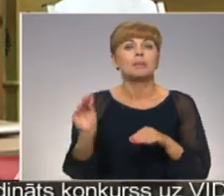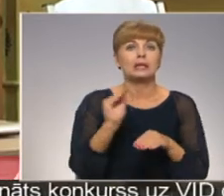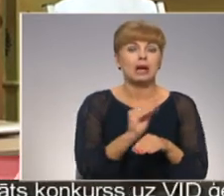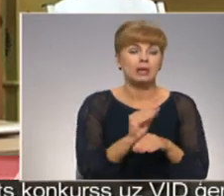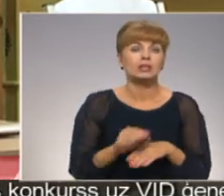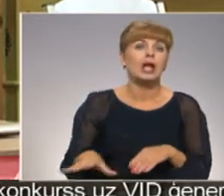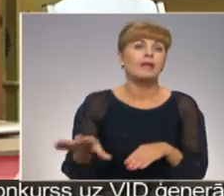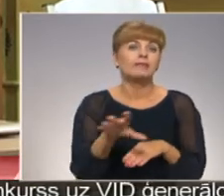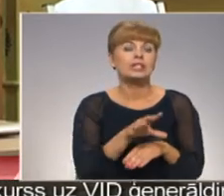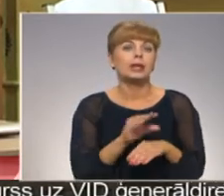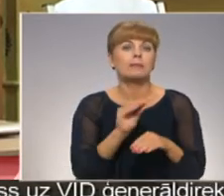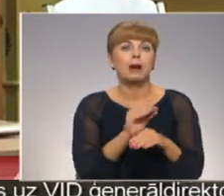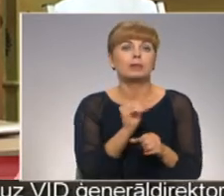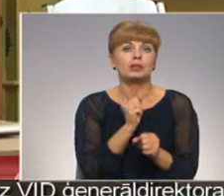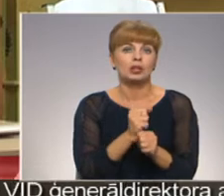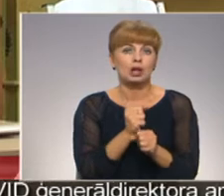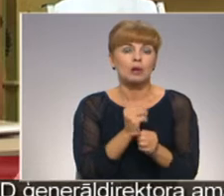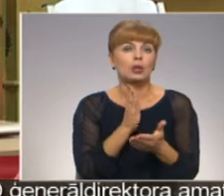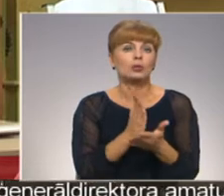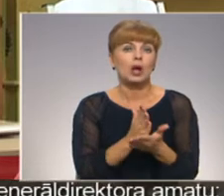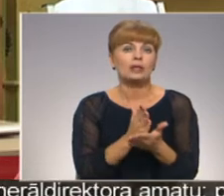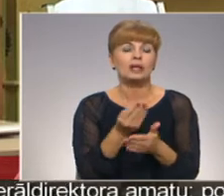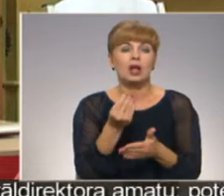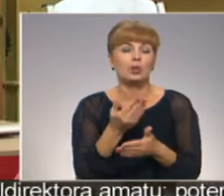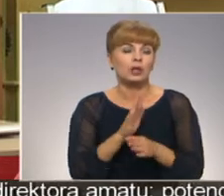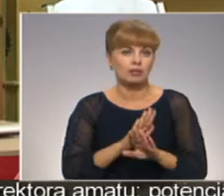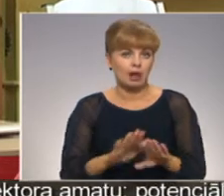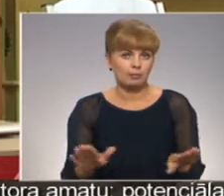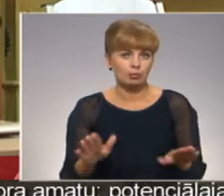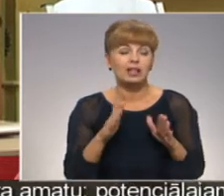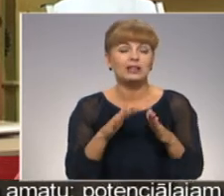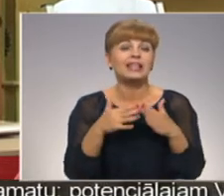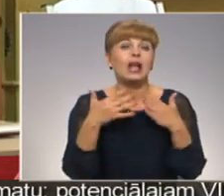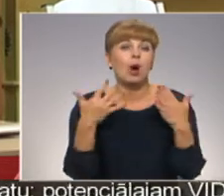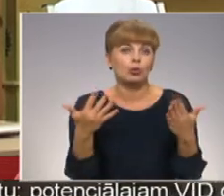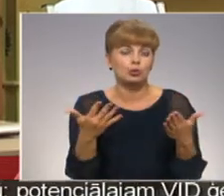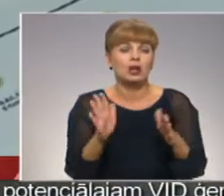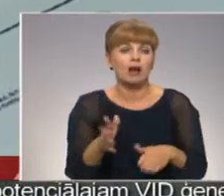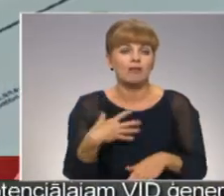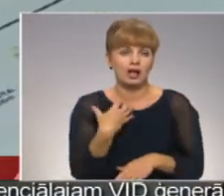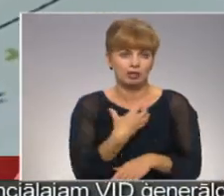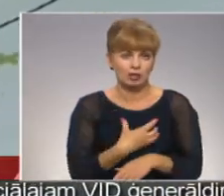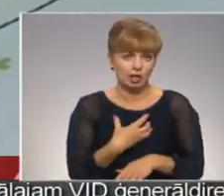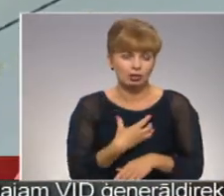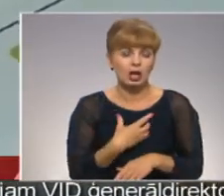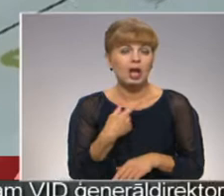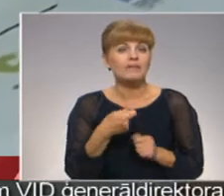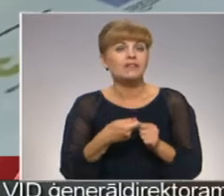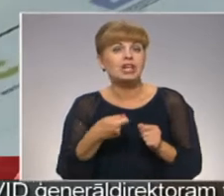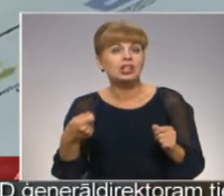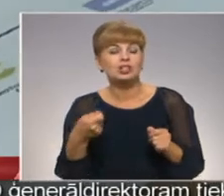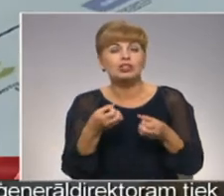par visiem papildus darbiem, tur mums noteikti tā nauda nebūs tik daudz, kā vajadzētu. Vilcināšanās